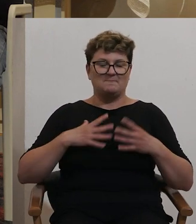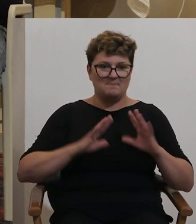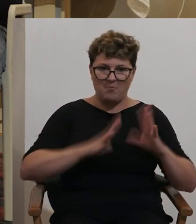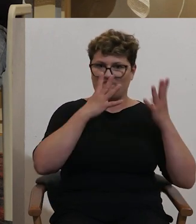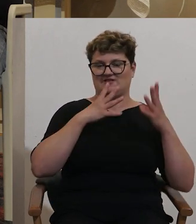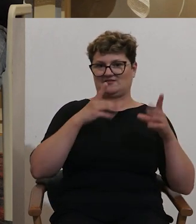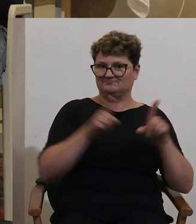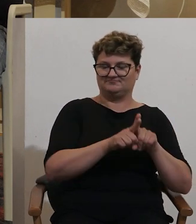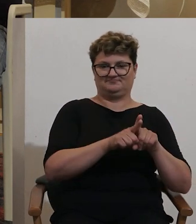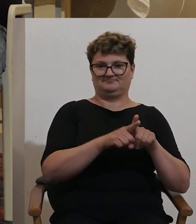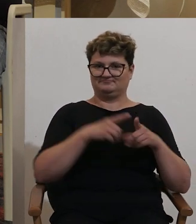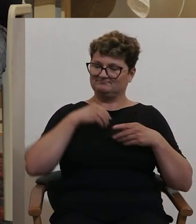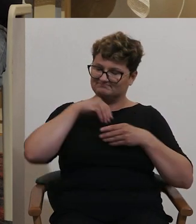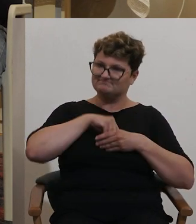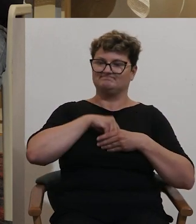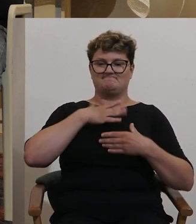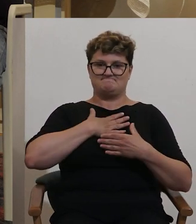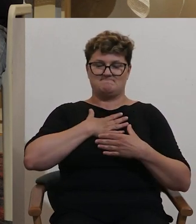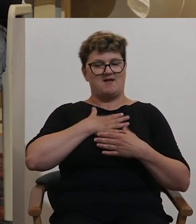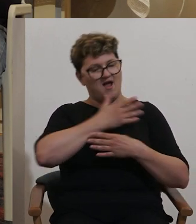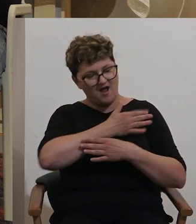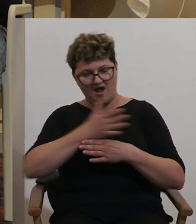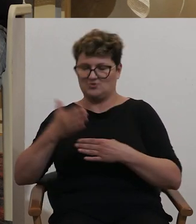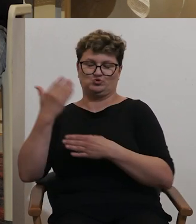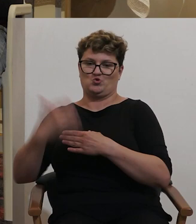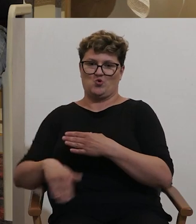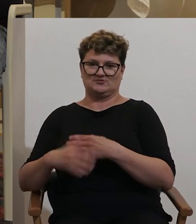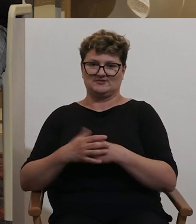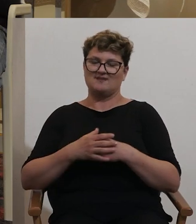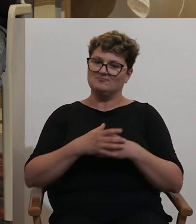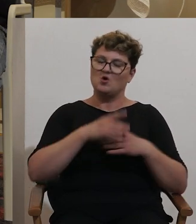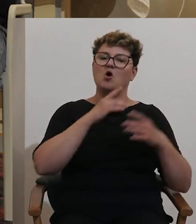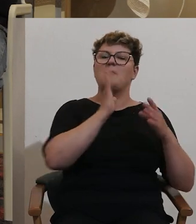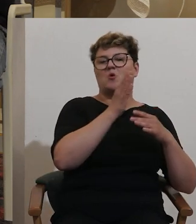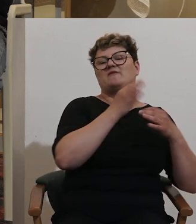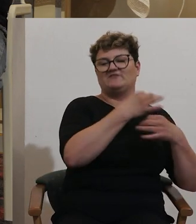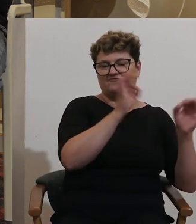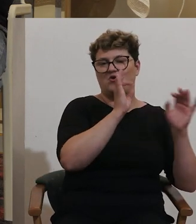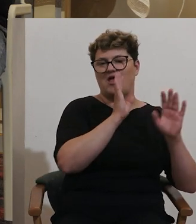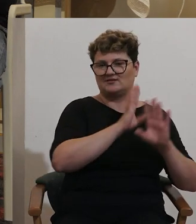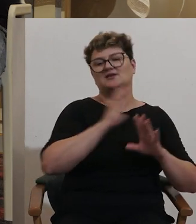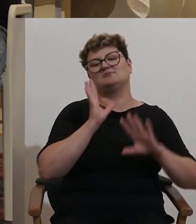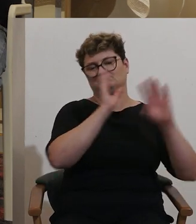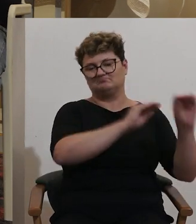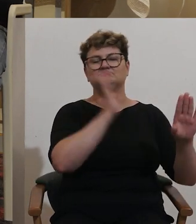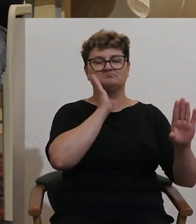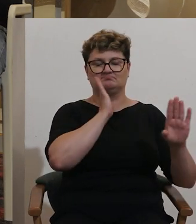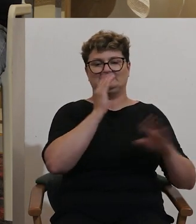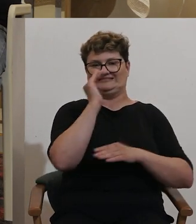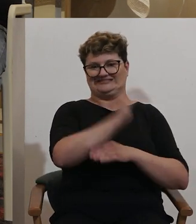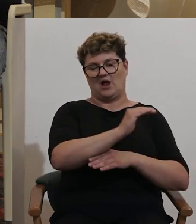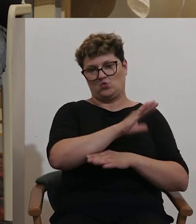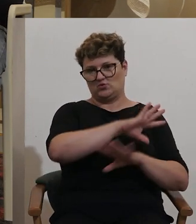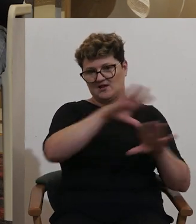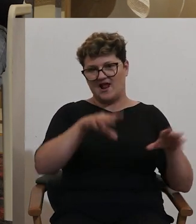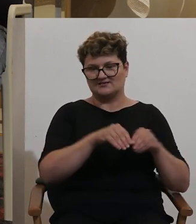tą tożsamość powstańczą zachował do końca, gdyż razem z nimi został wyzwolony i został na Zachodzie. Więc to jest taka historia